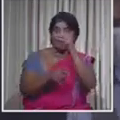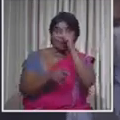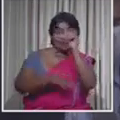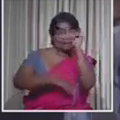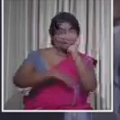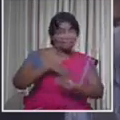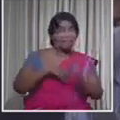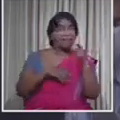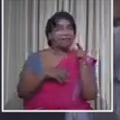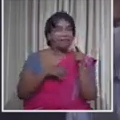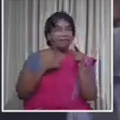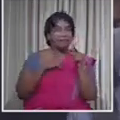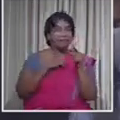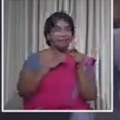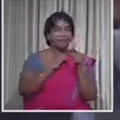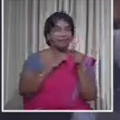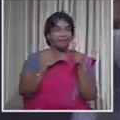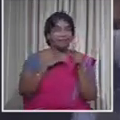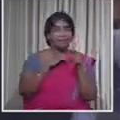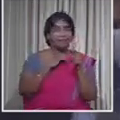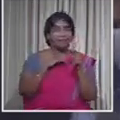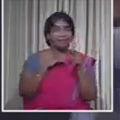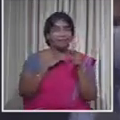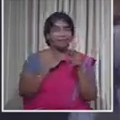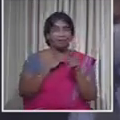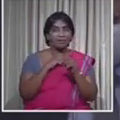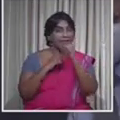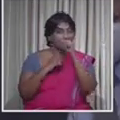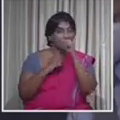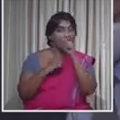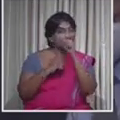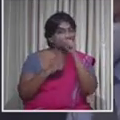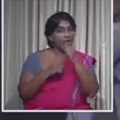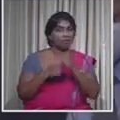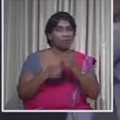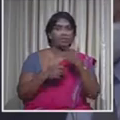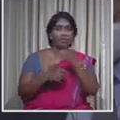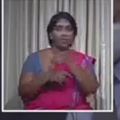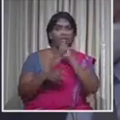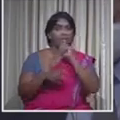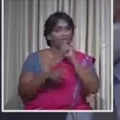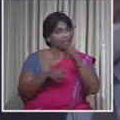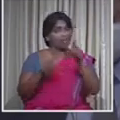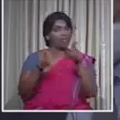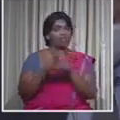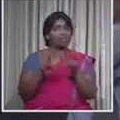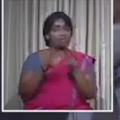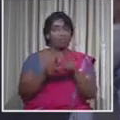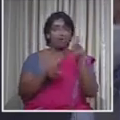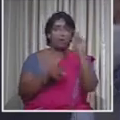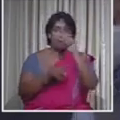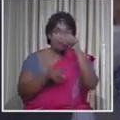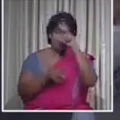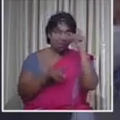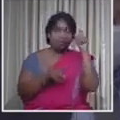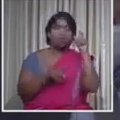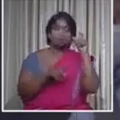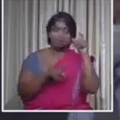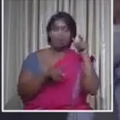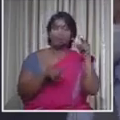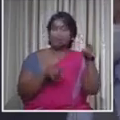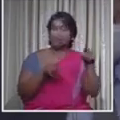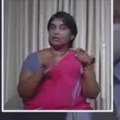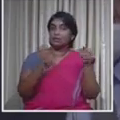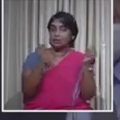ගේම් ඔක මයික් වලට කියන්නතර කියන්න මම. හරිද? ඒ නිසා ඒ මෛත්‍රීපාල සිරිසේන මහත්තයත් එක්ක එකතු